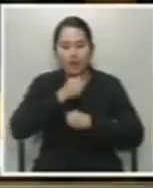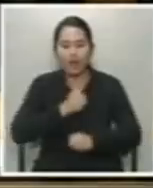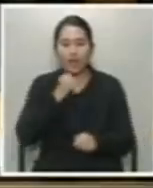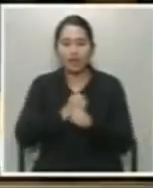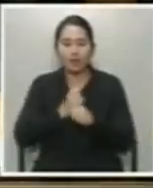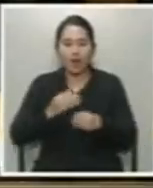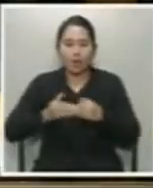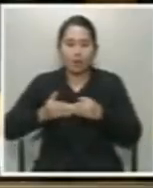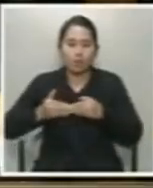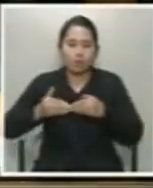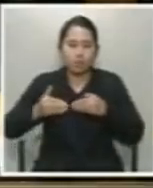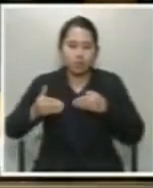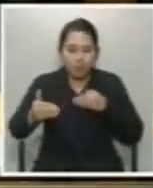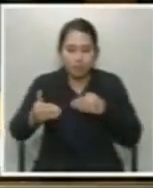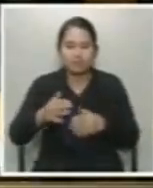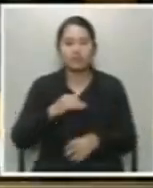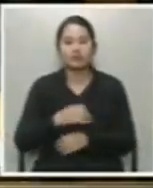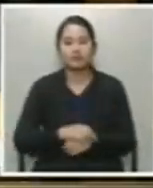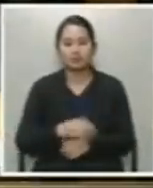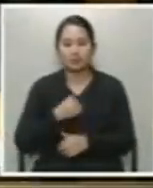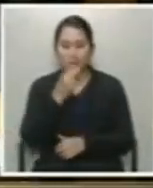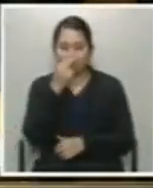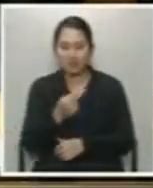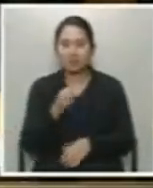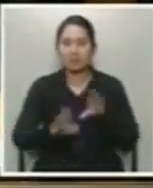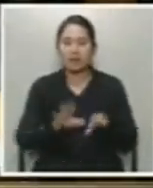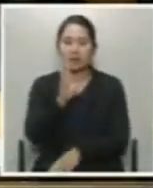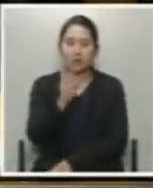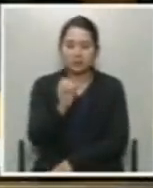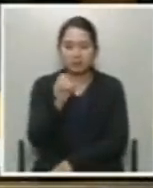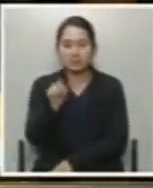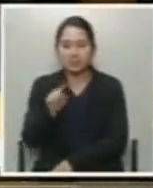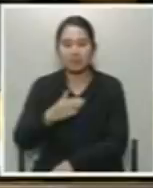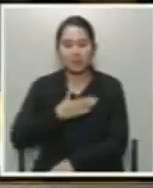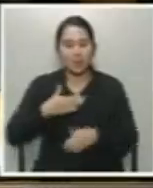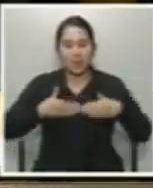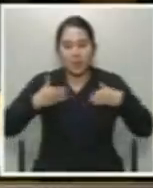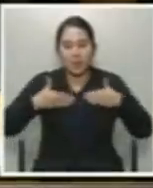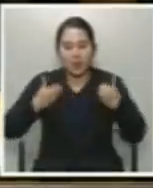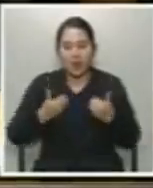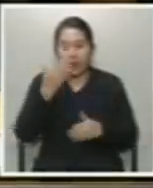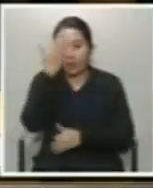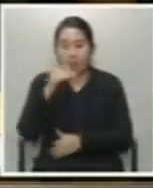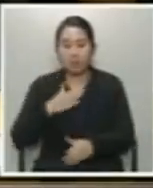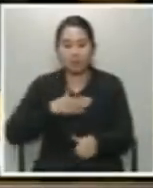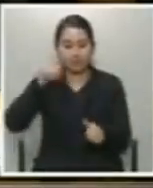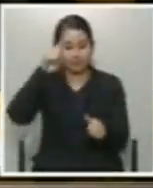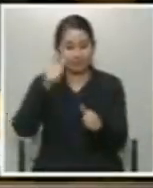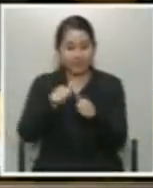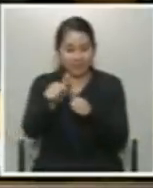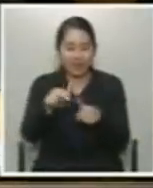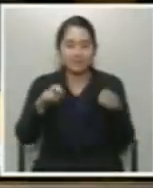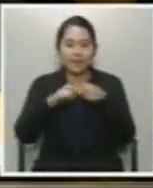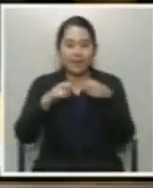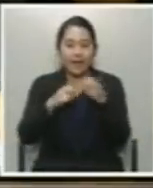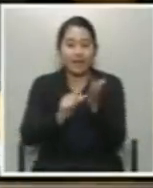าวผมเห็น 65% ที่ผมดีใจนะครับเพราะว่าผมจำได้เวลาผมเข้าไปแก้ปัญห